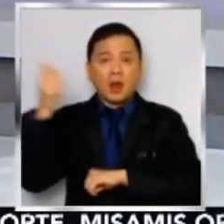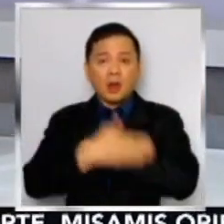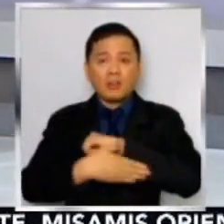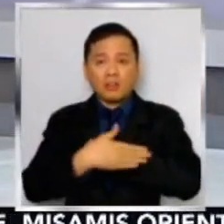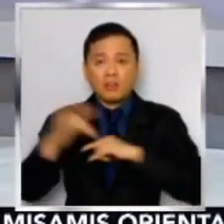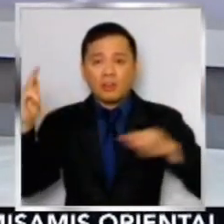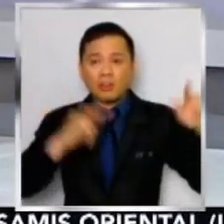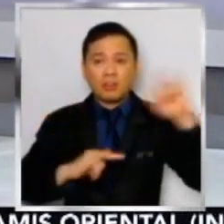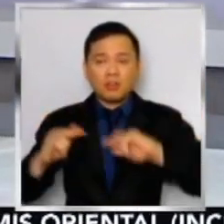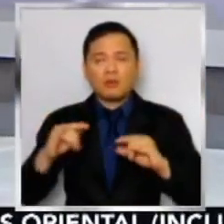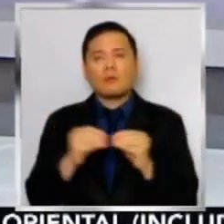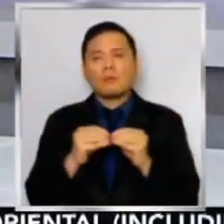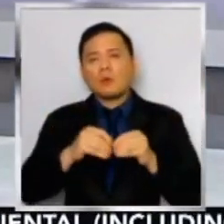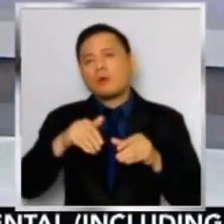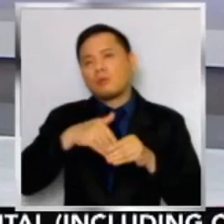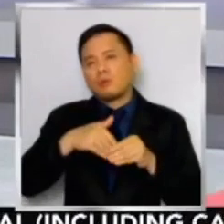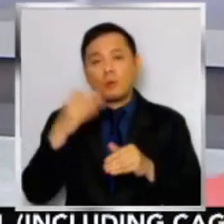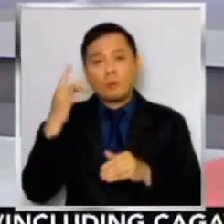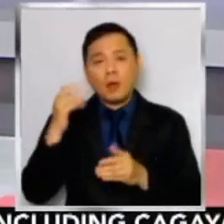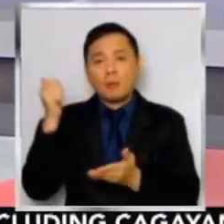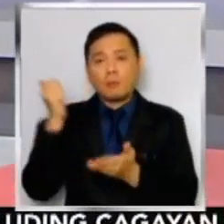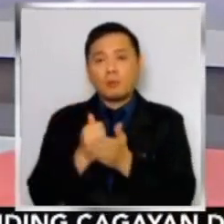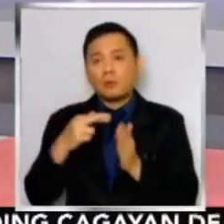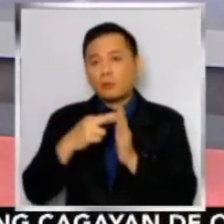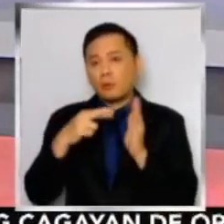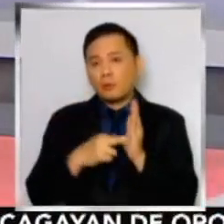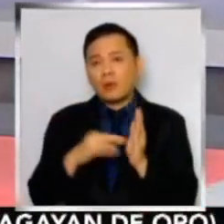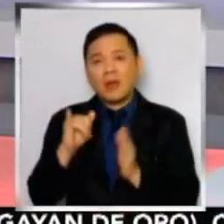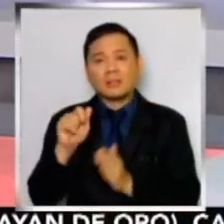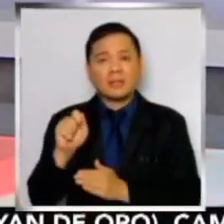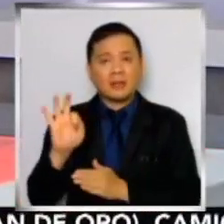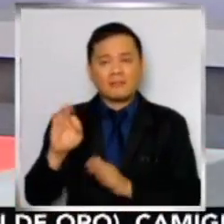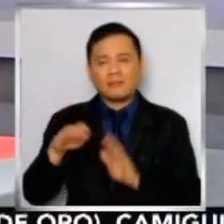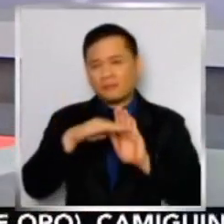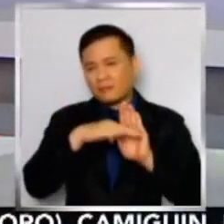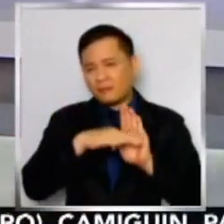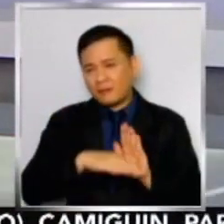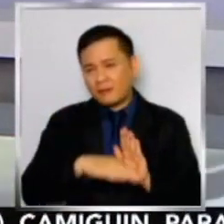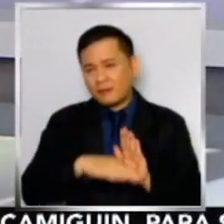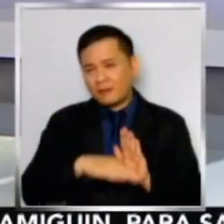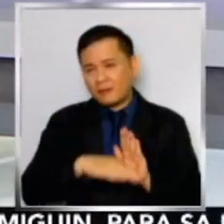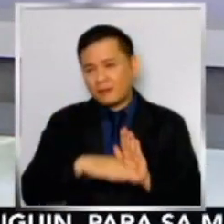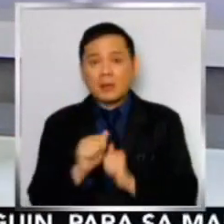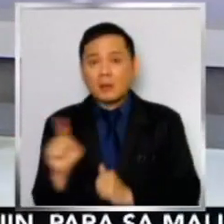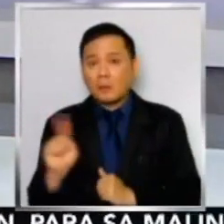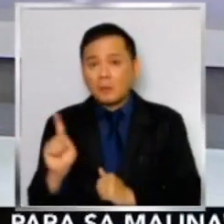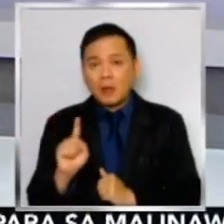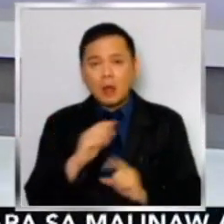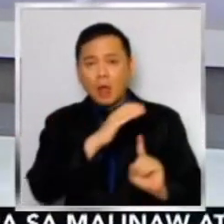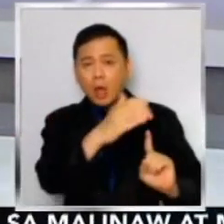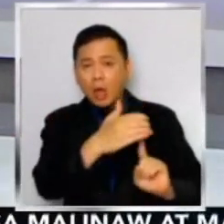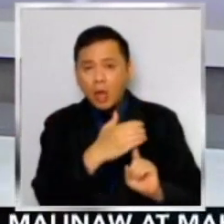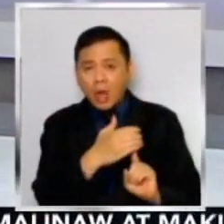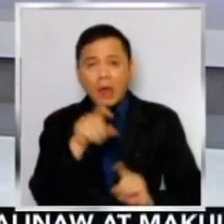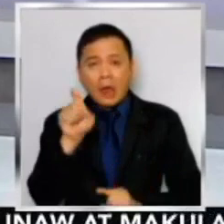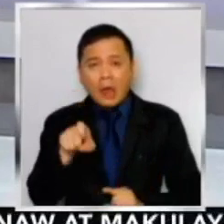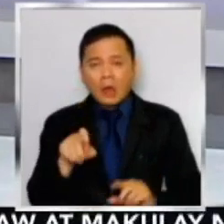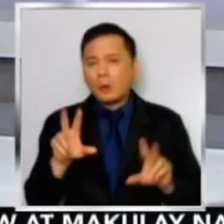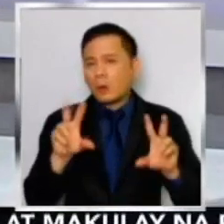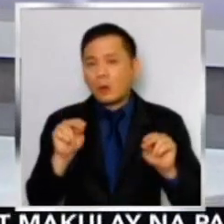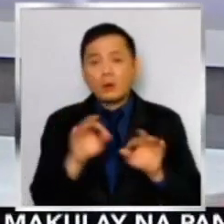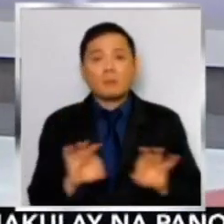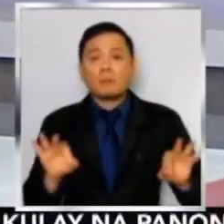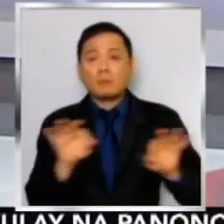ng IATF. Mapapinoy o banyaga, hindi na kakailanganing mag-quarantine basta bakunado at